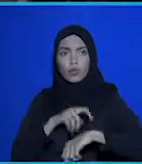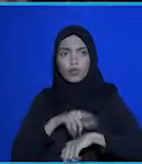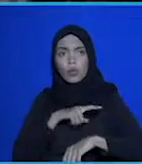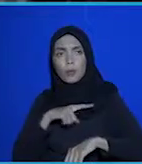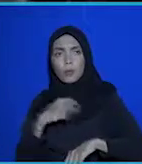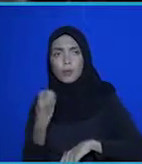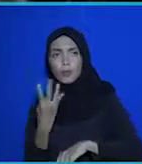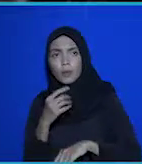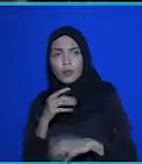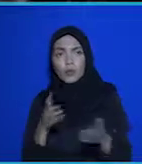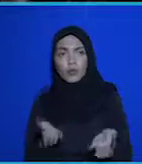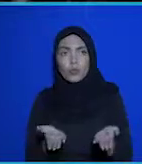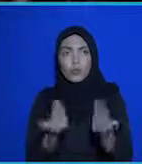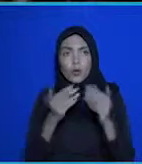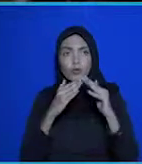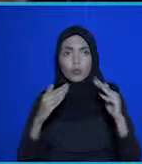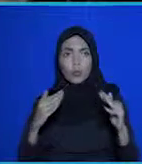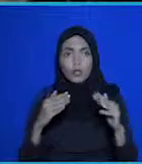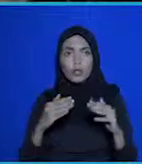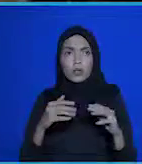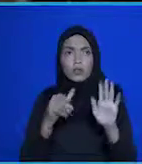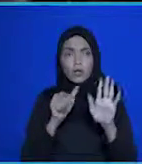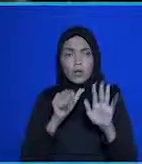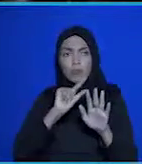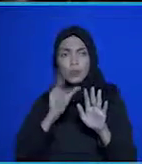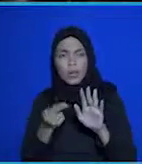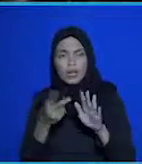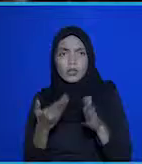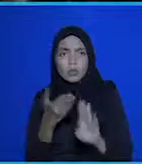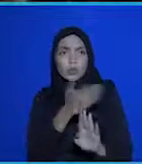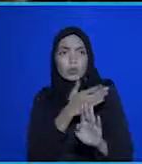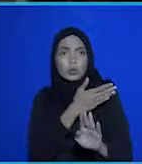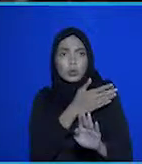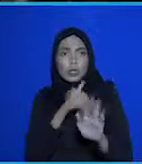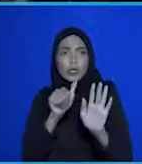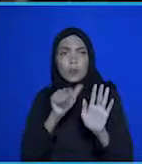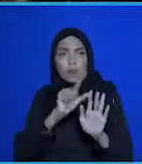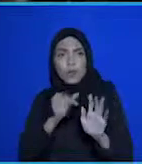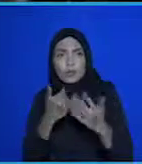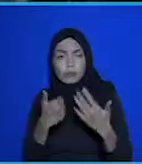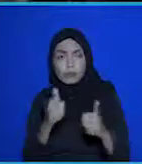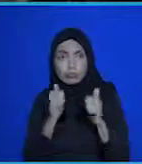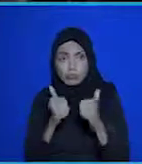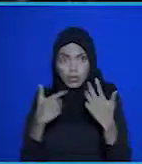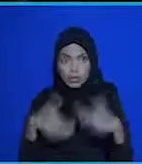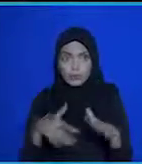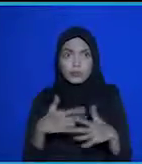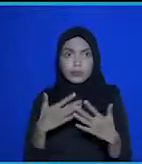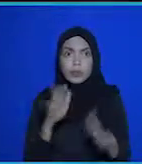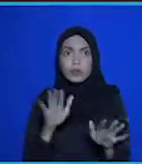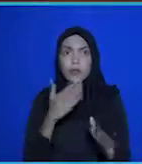sih Pak untuk pembangunan rumah itu? 6 bulan kah atau kurang dari 6 bulan rumah itu sudah bisa terbangun? Sementara ini itu dulu, terima